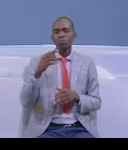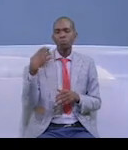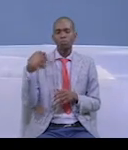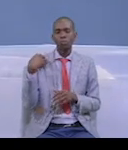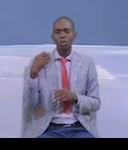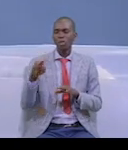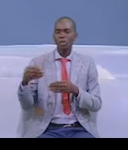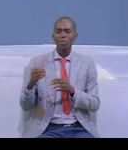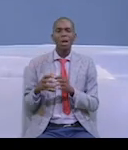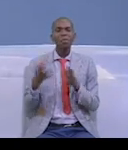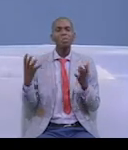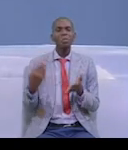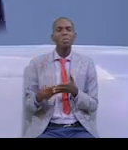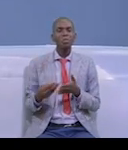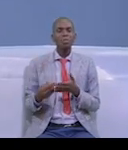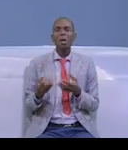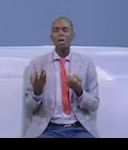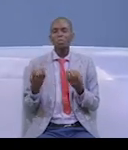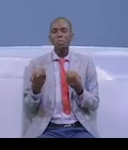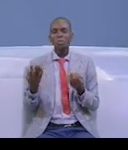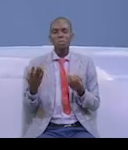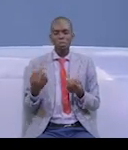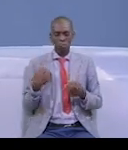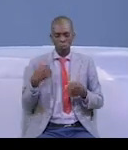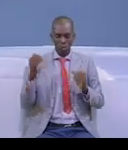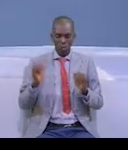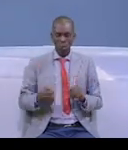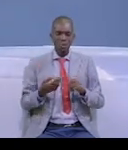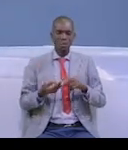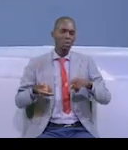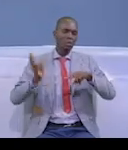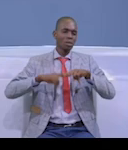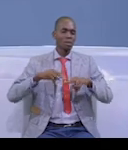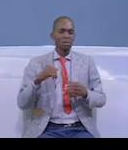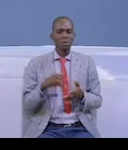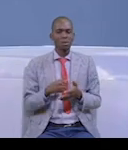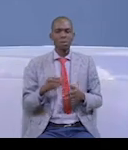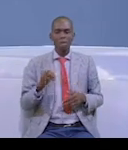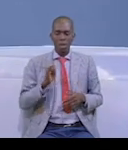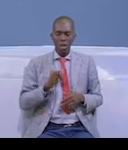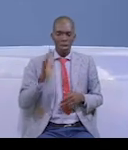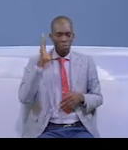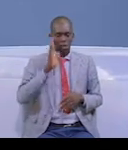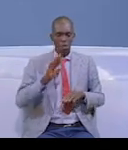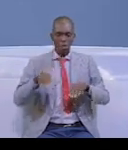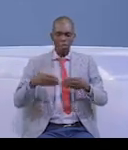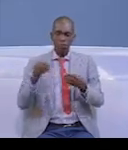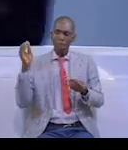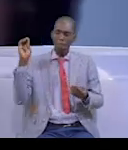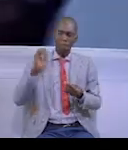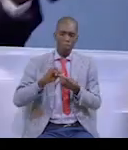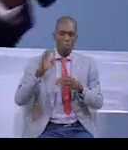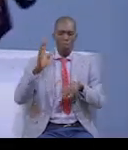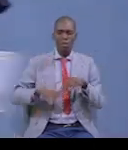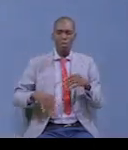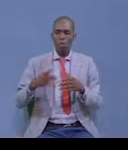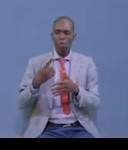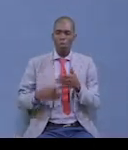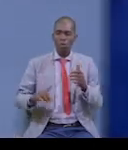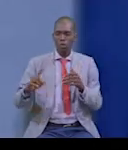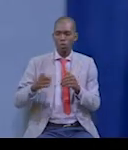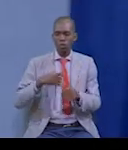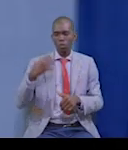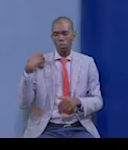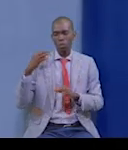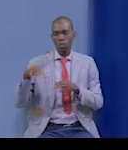నీకు? Nothing. ఏమి ఇవ్వడలేదు, పనిచేస్తున్నావు నువ్వు. I'll give you more. నేనైతే చాలా ఇస్తా. When you